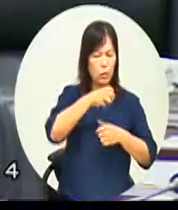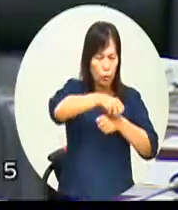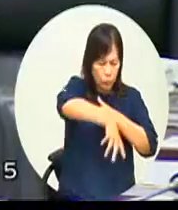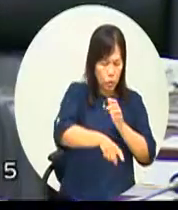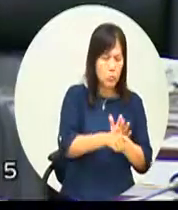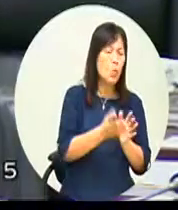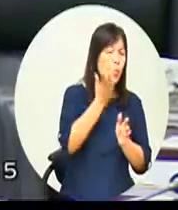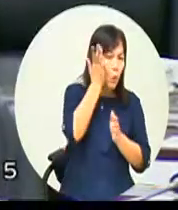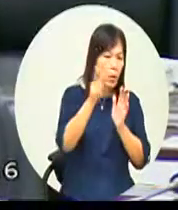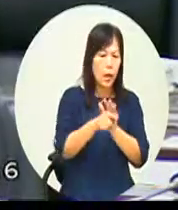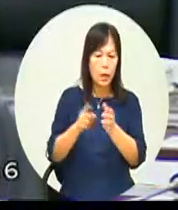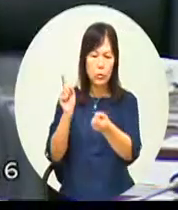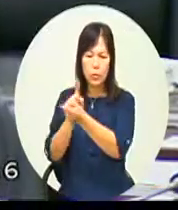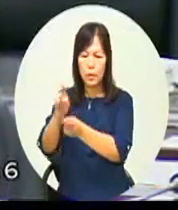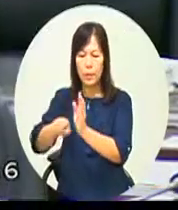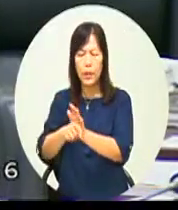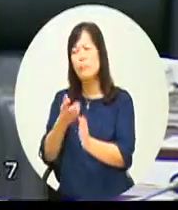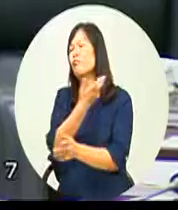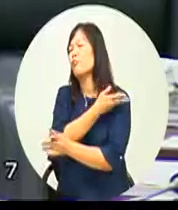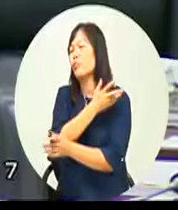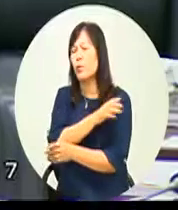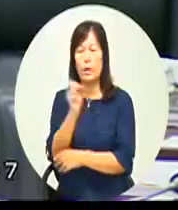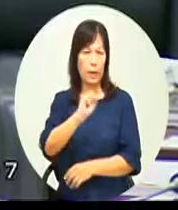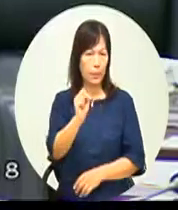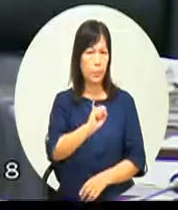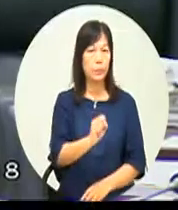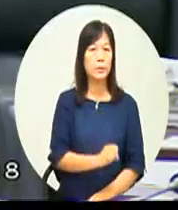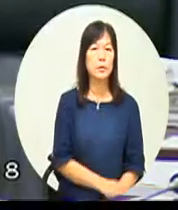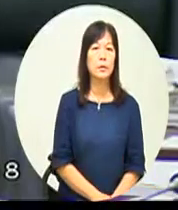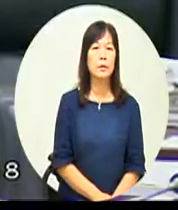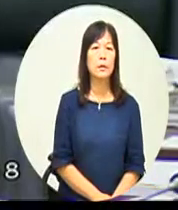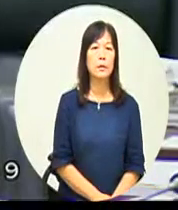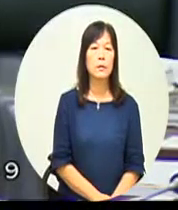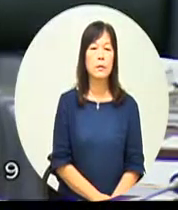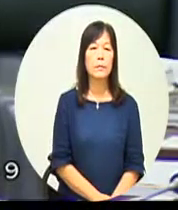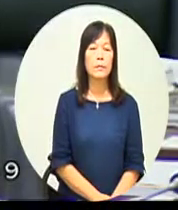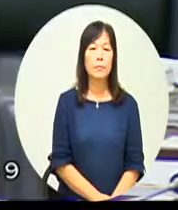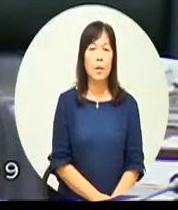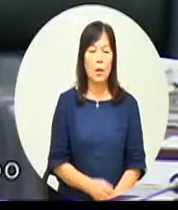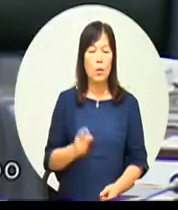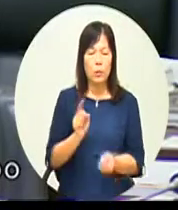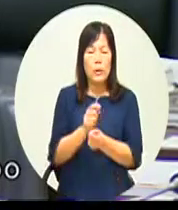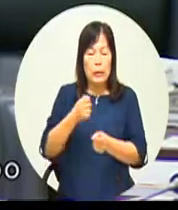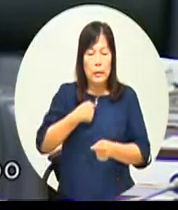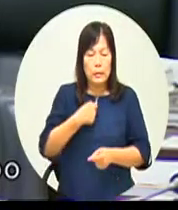的顺畅而牺牲左营在地的民众的权益、交通的权益、啊。 我了解，所以